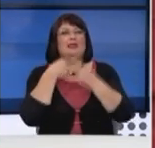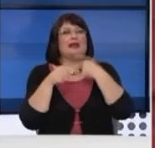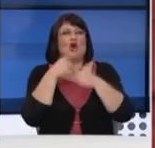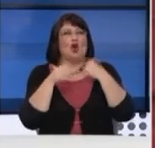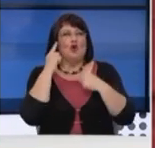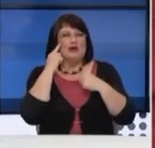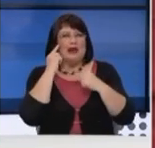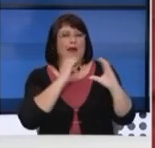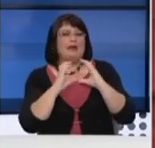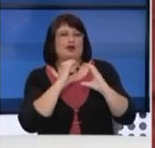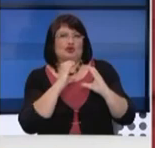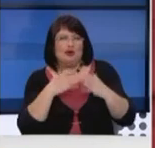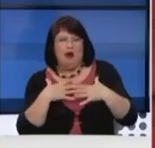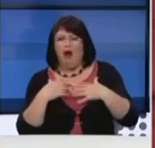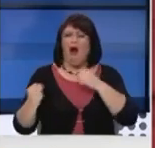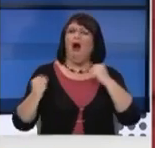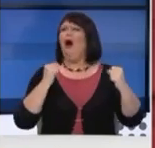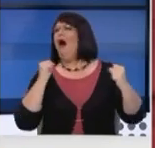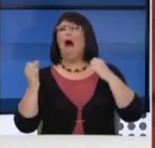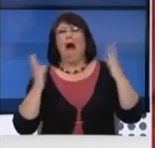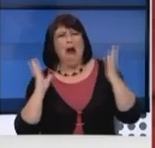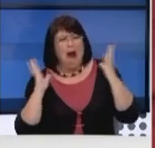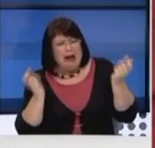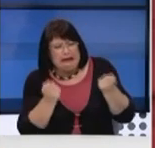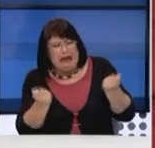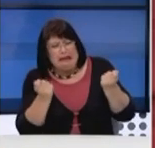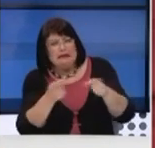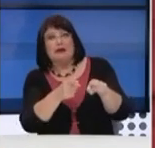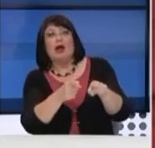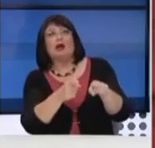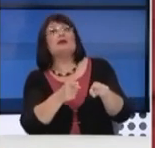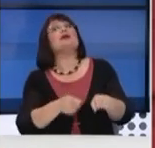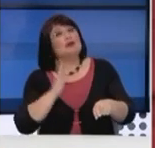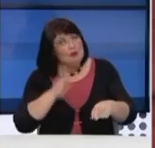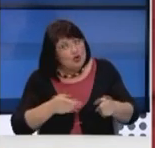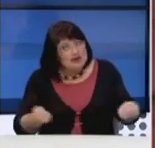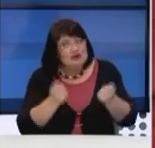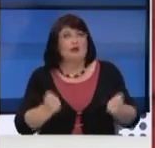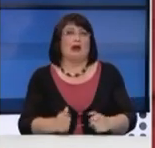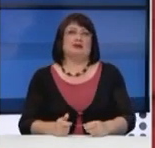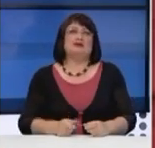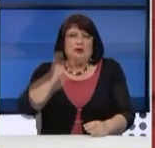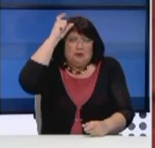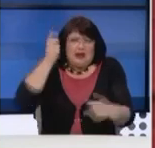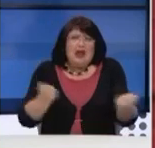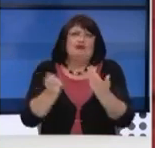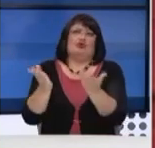προσχηματικούς επικοινωνικούς λόγους, γιατί αυτό βοηθάει ακόμα περισσότερο τη δική σου στάση, τη στάση του Ερντογάν, αυτό